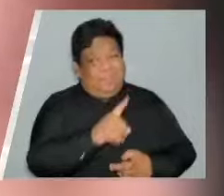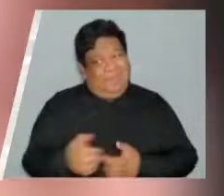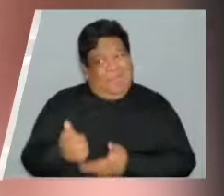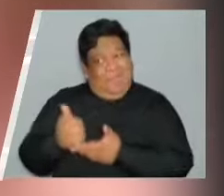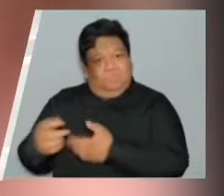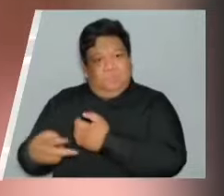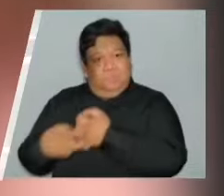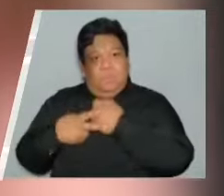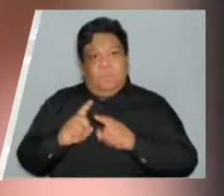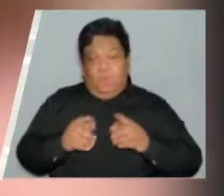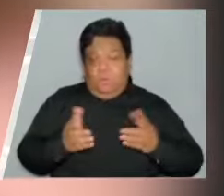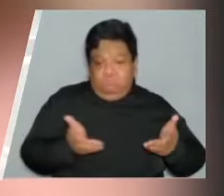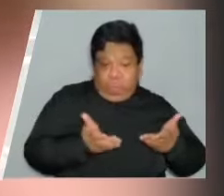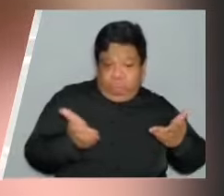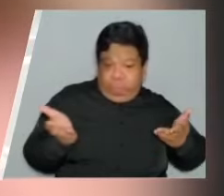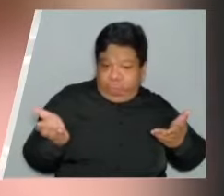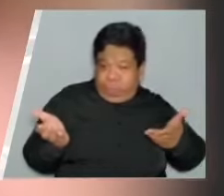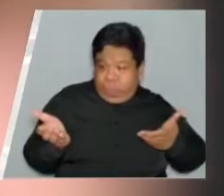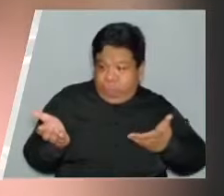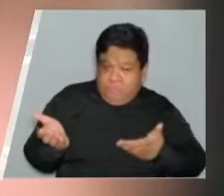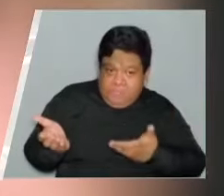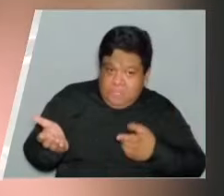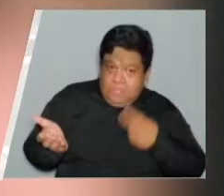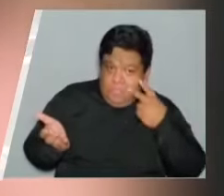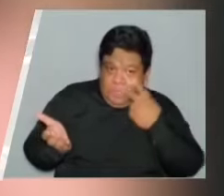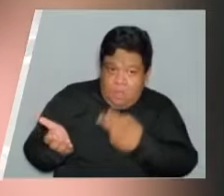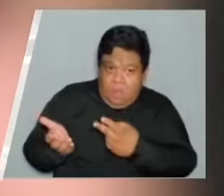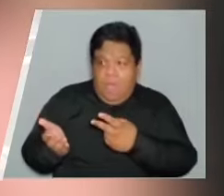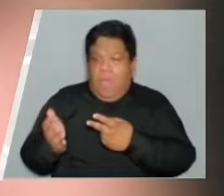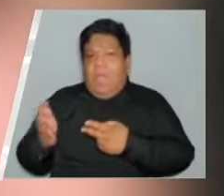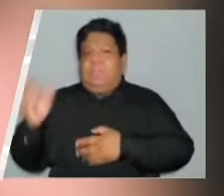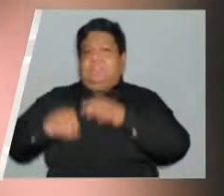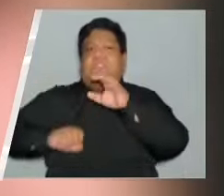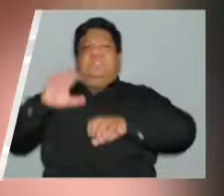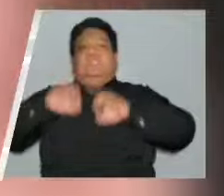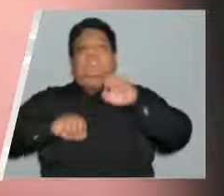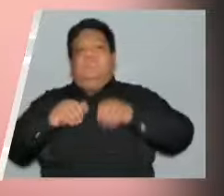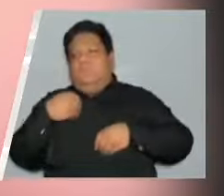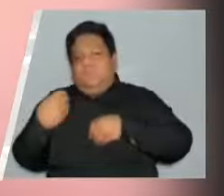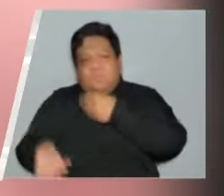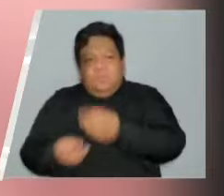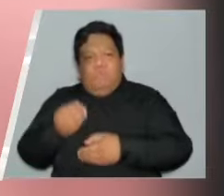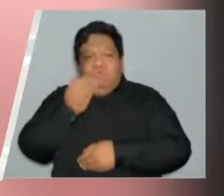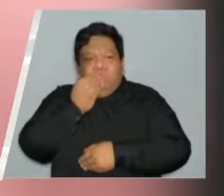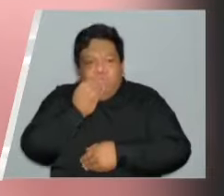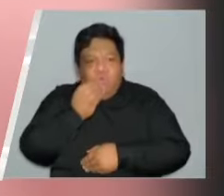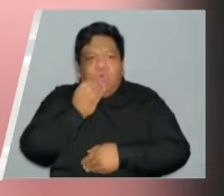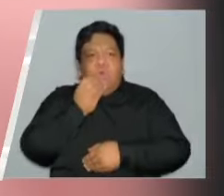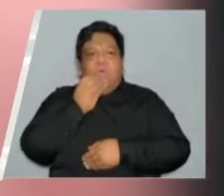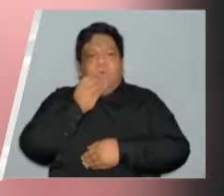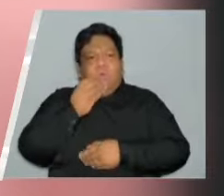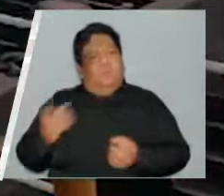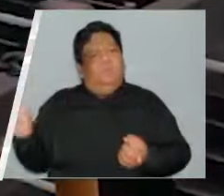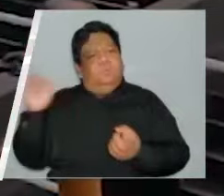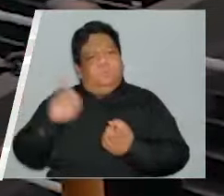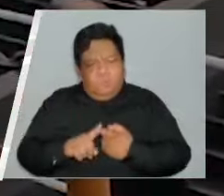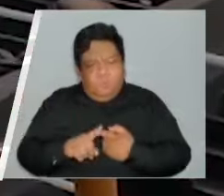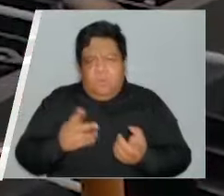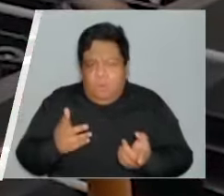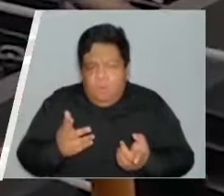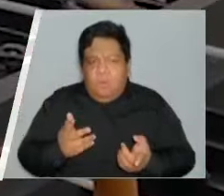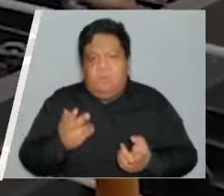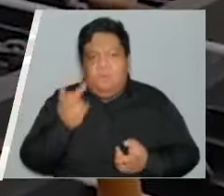kanila, bali nagunahan sa pag-abot ng mga binibigay namin na pagkain hanggang muntik tumawag yung bangka nila.